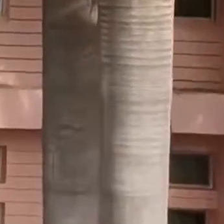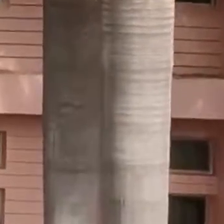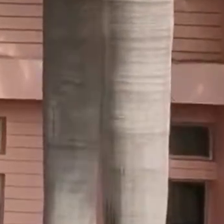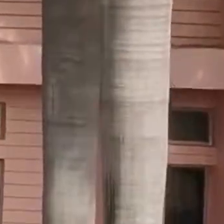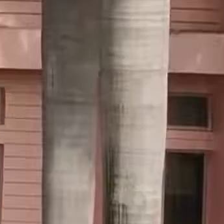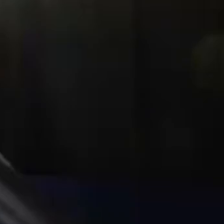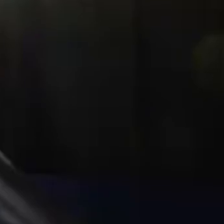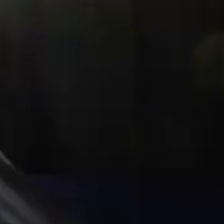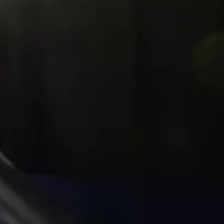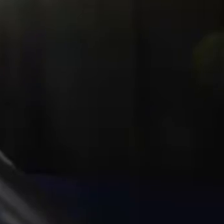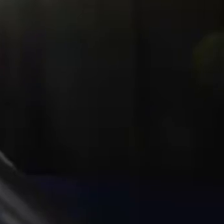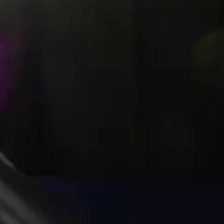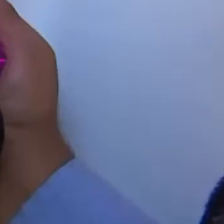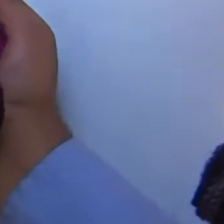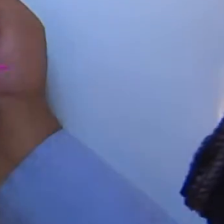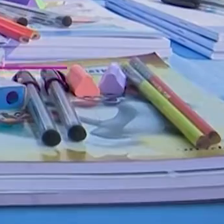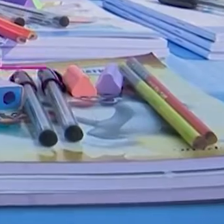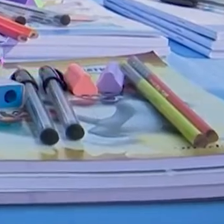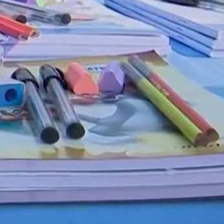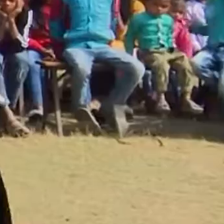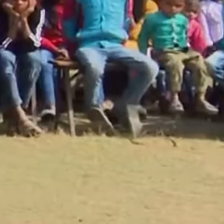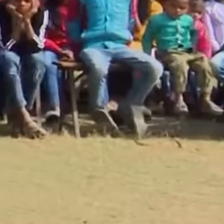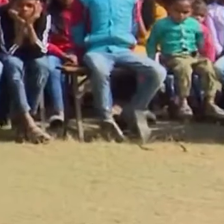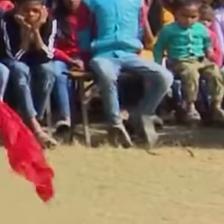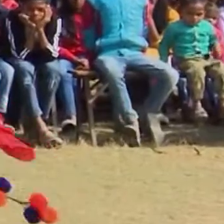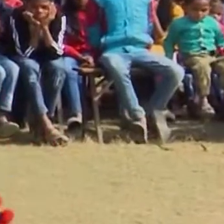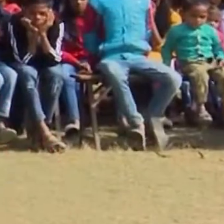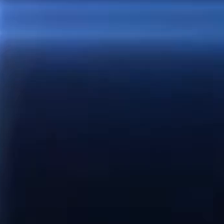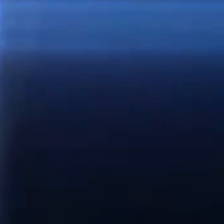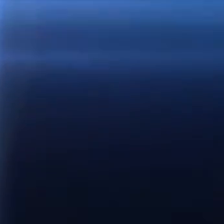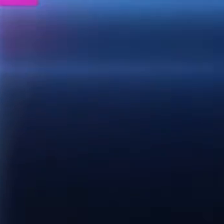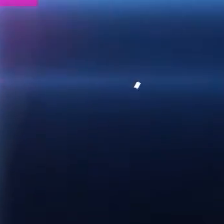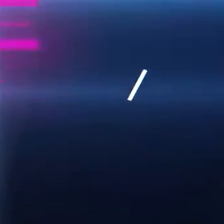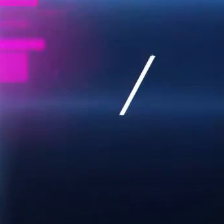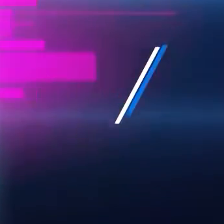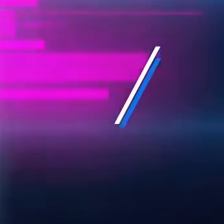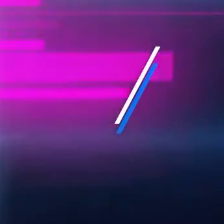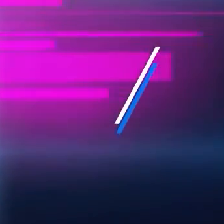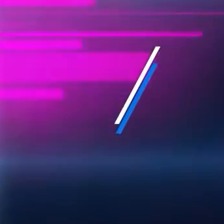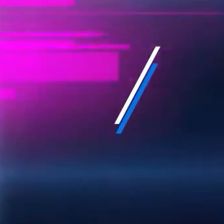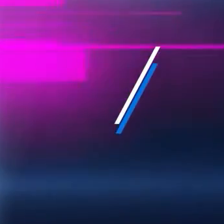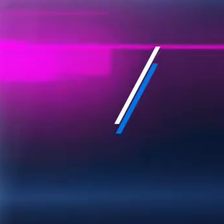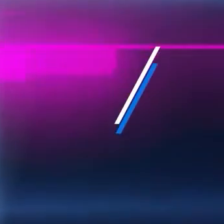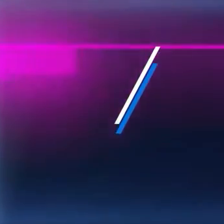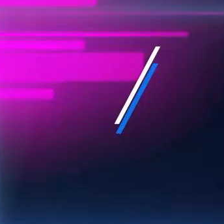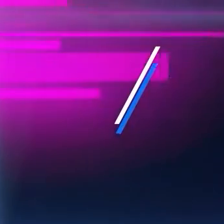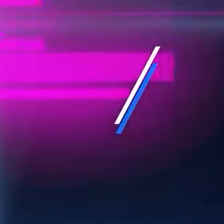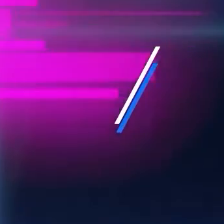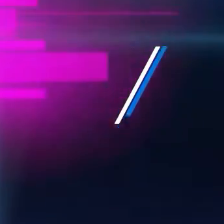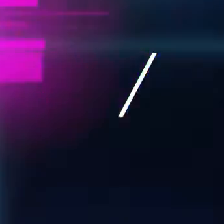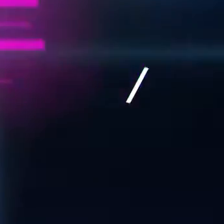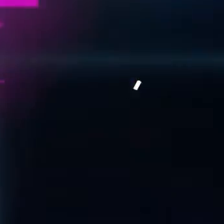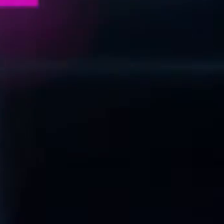कोहलपुर, सूचना, शिक्षा र मनोरञ्जनको यो यात्रा हो समृद्धिको।